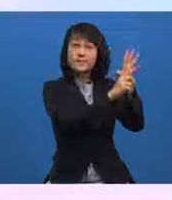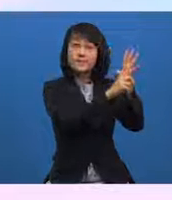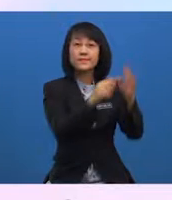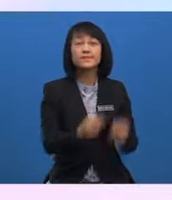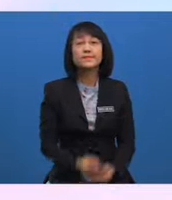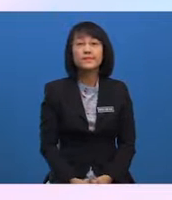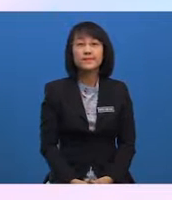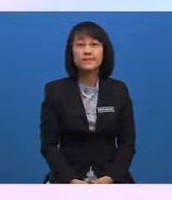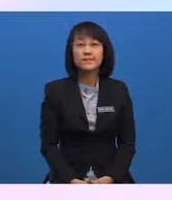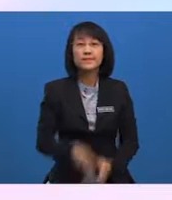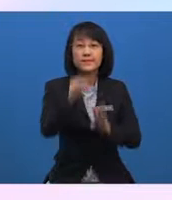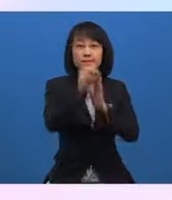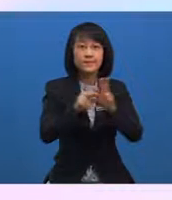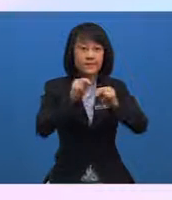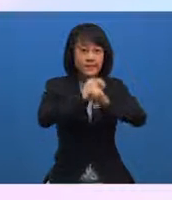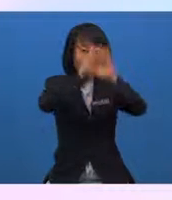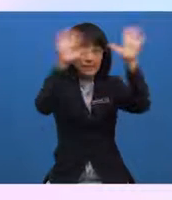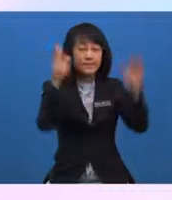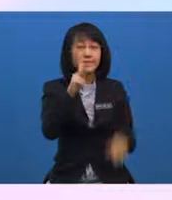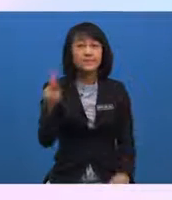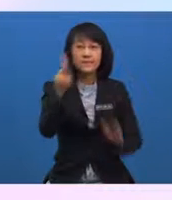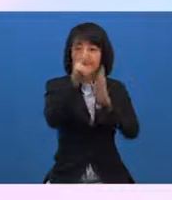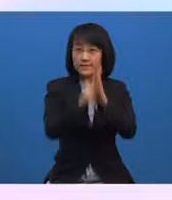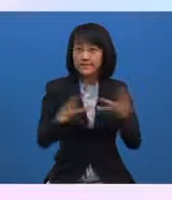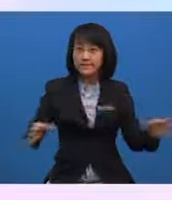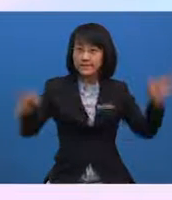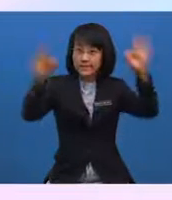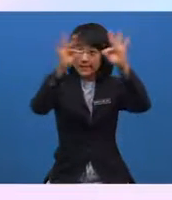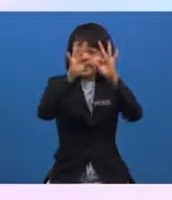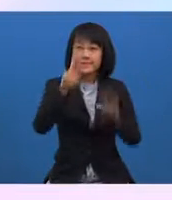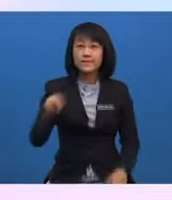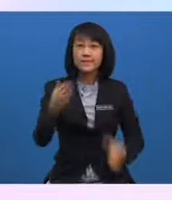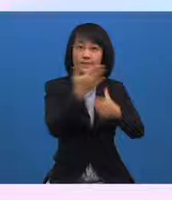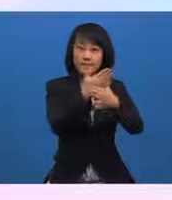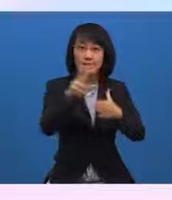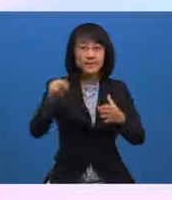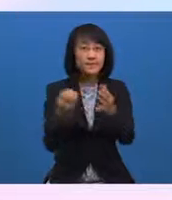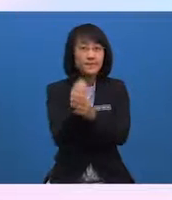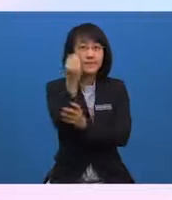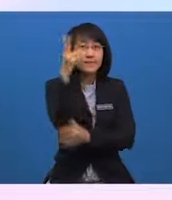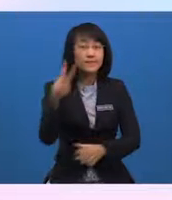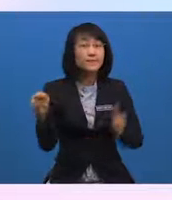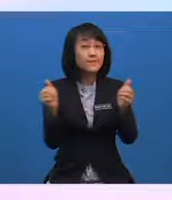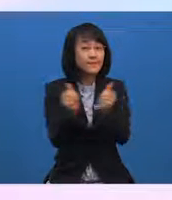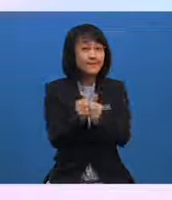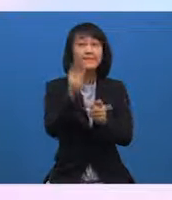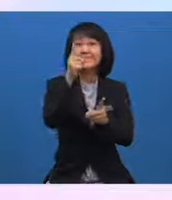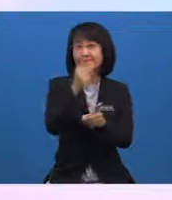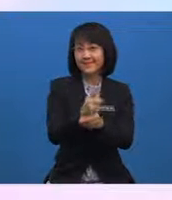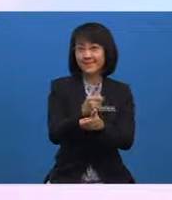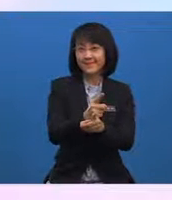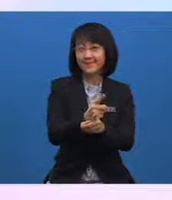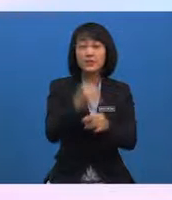ialah menyatakan kepentingan bahagian tumbuhan dengan betul. Akhir